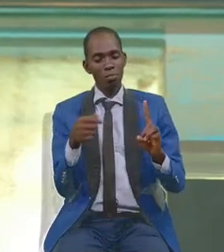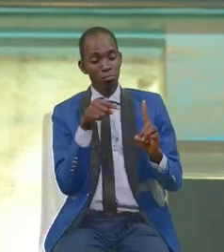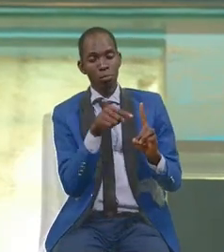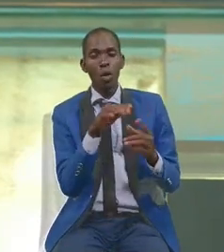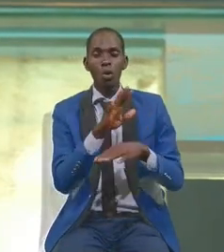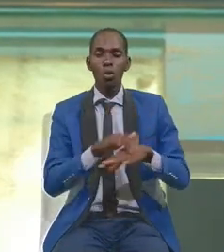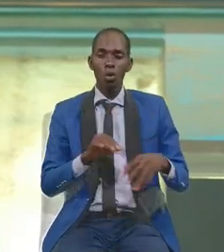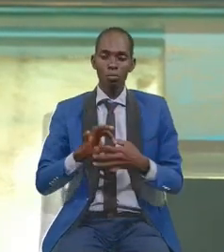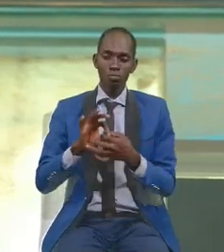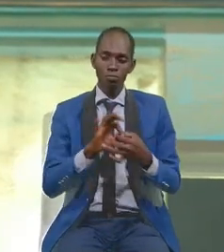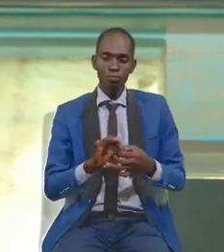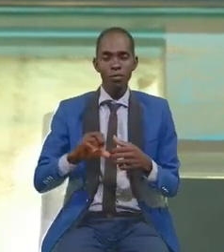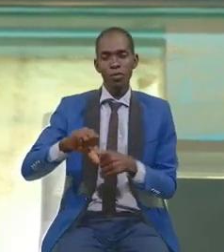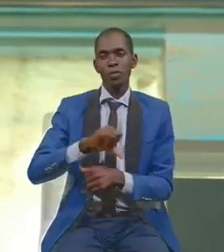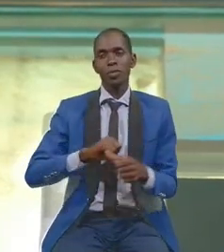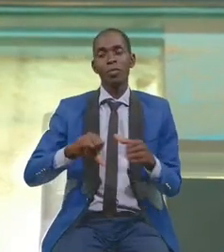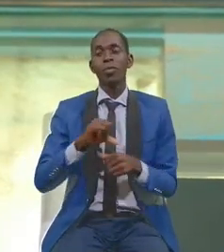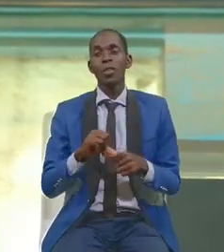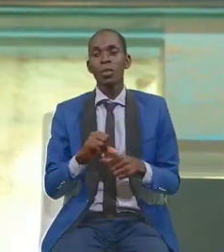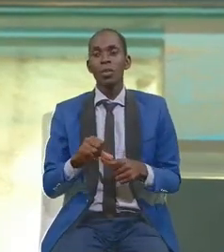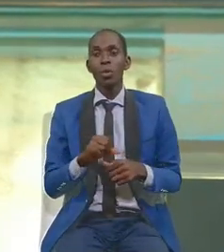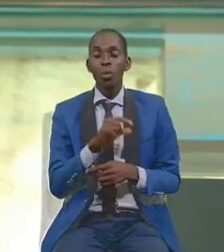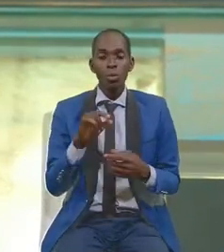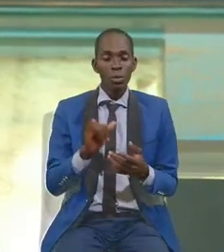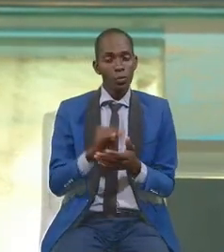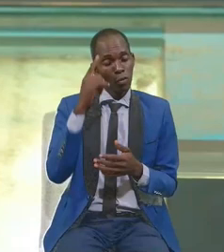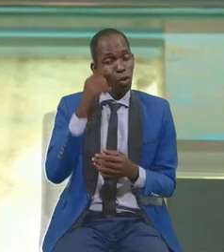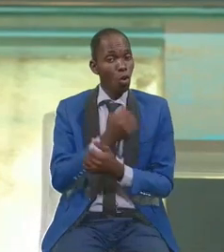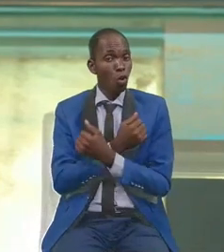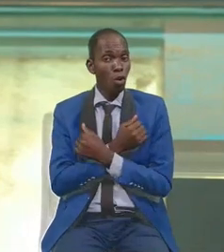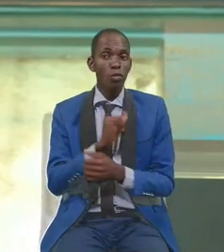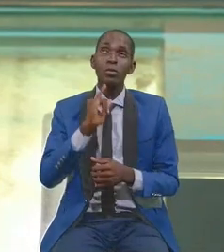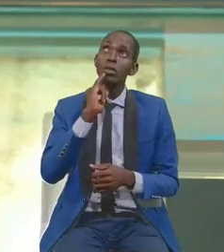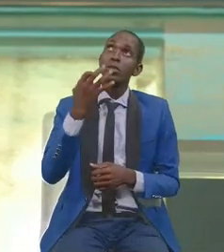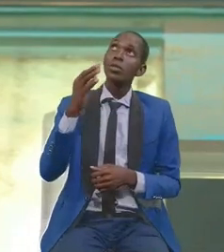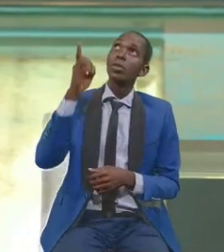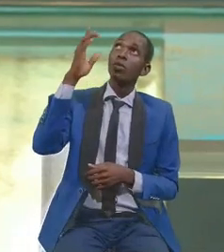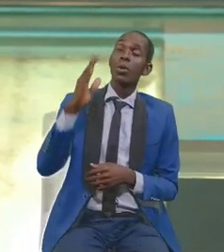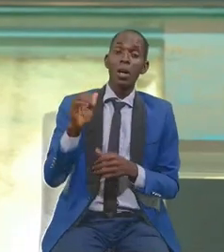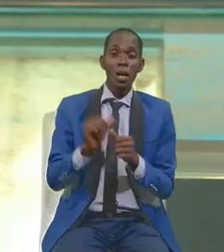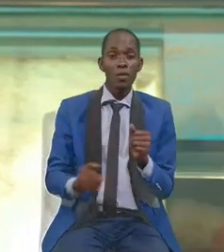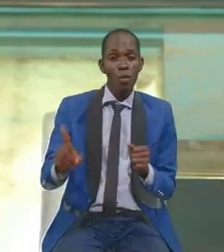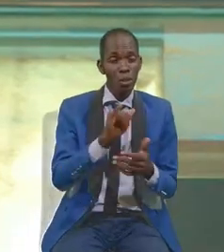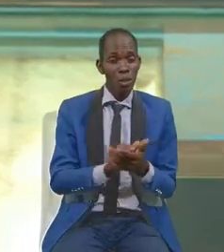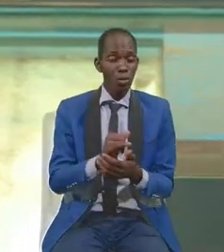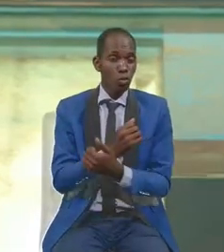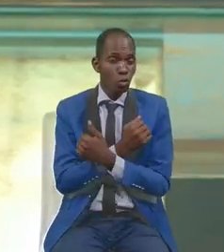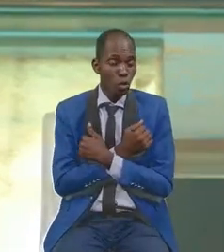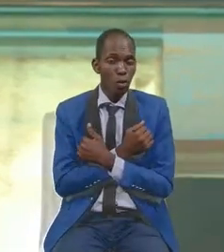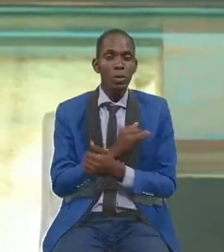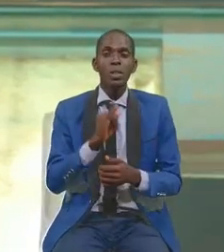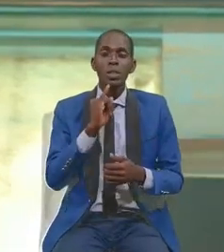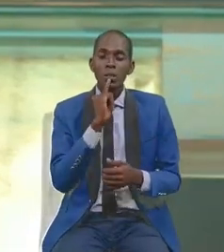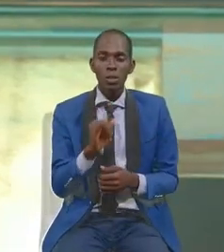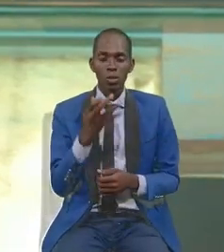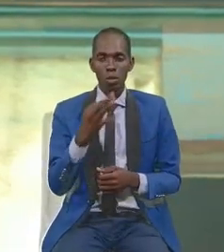les uns les autres. Car l'amour est de Dieu. Et quiconque aime est né de Dieu et connaît